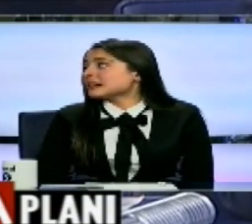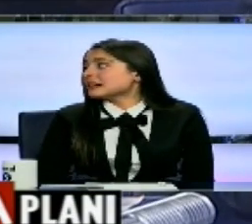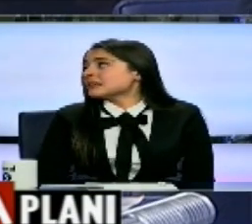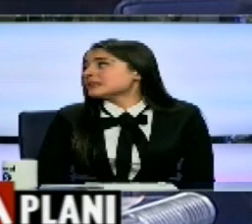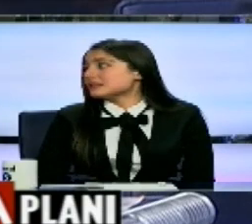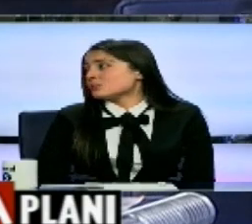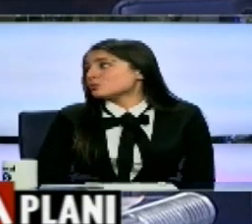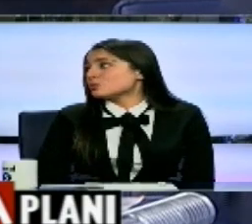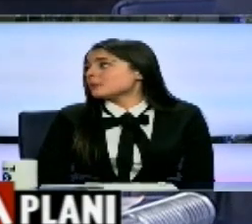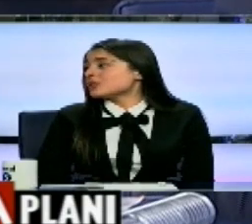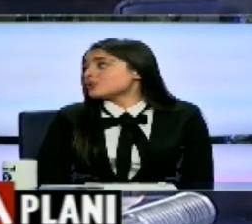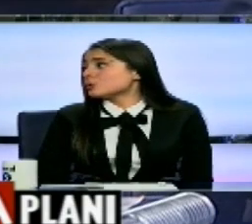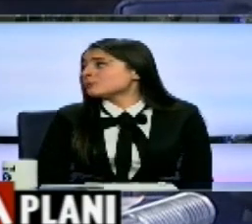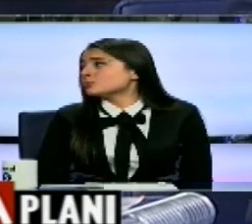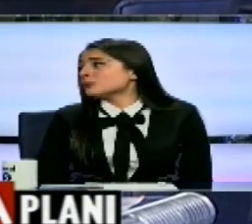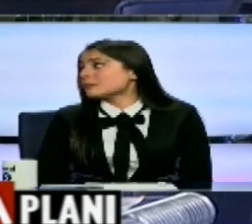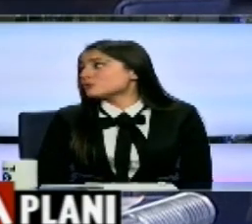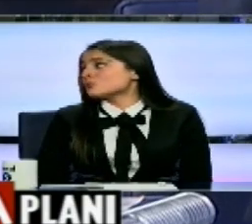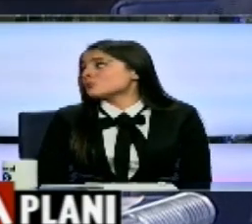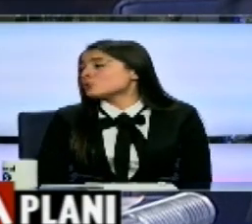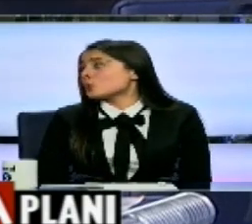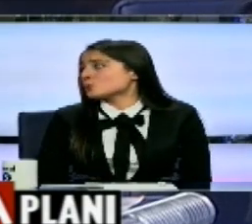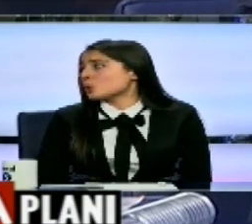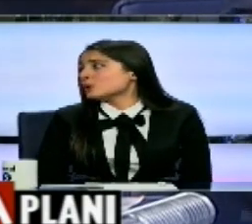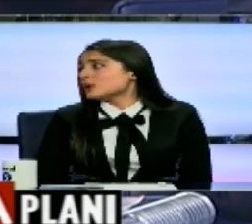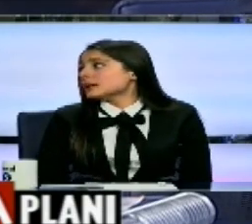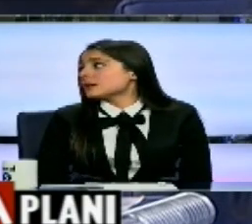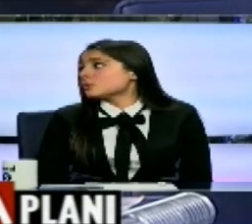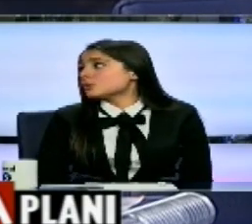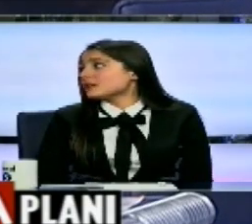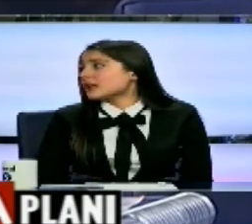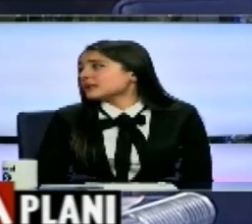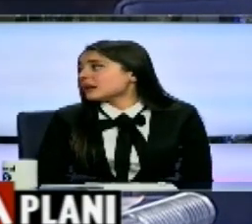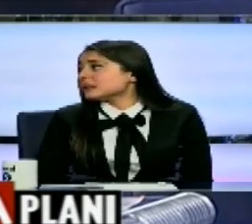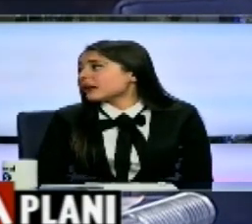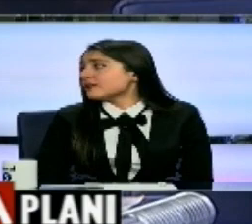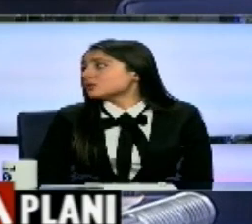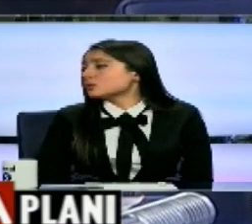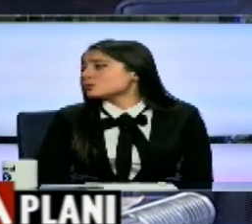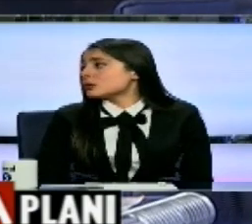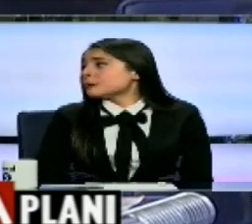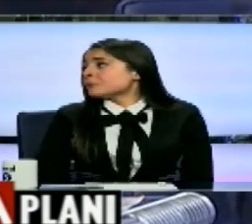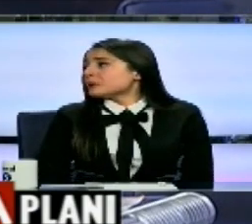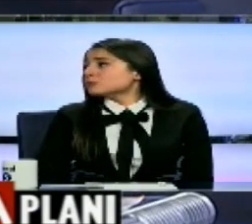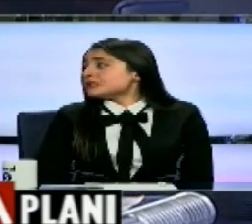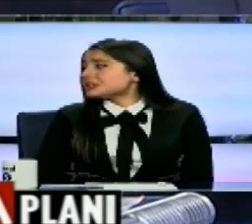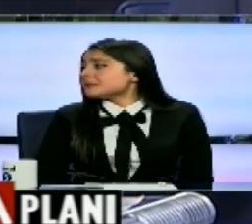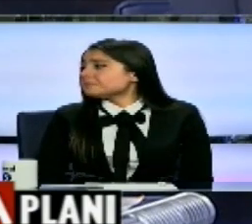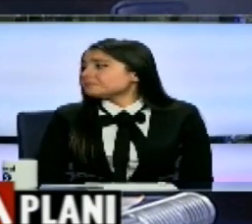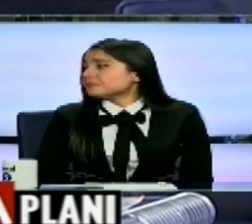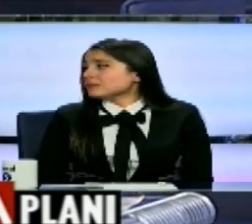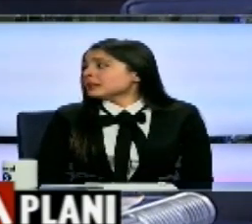imkanlarıyla sürdürmeye çalışıyorlar ama bunlar biliyorsunuz çok zor. Yani çok büyük fedakarlıklar veriyoruz. Bunlar